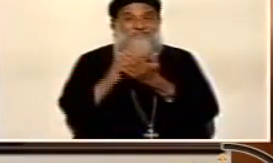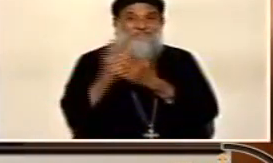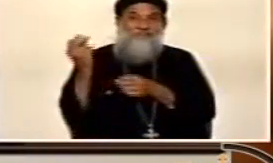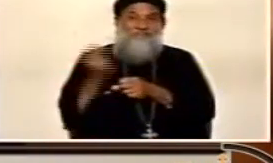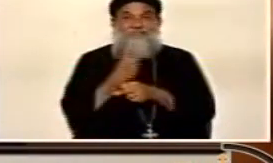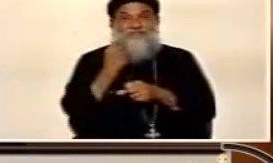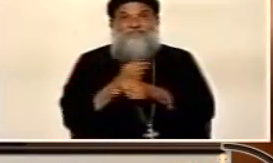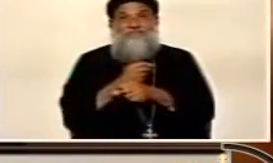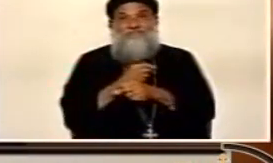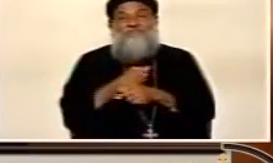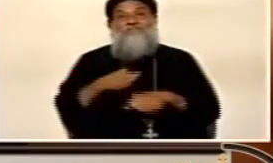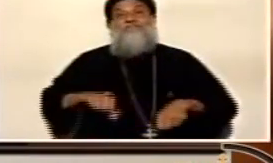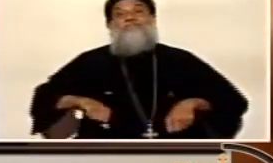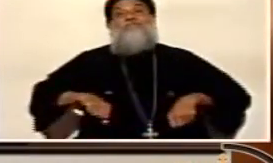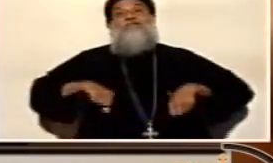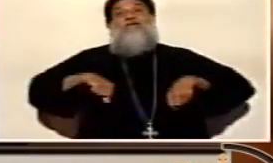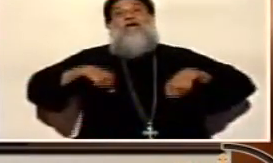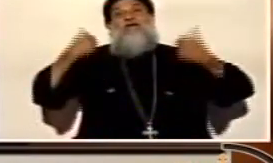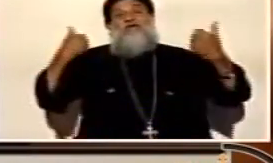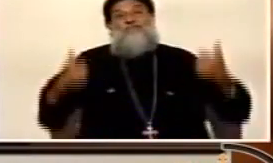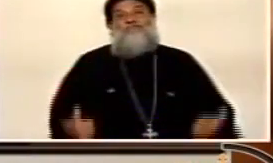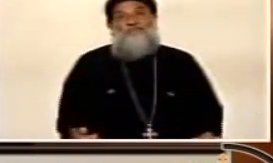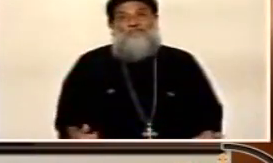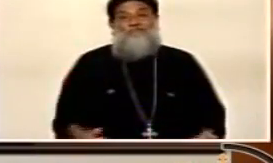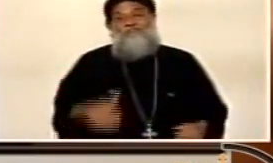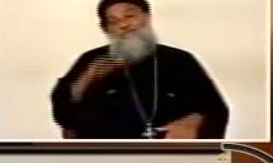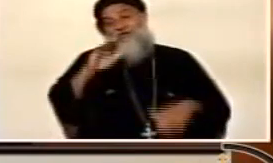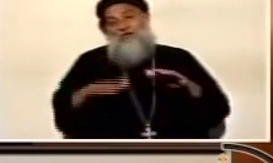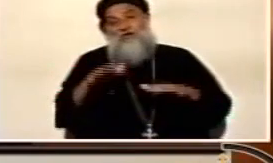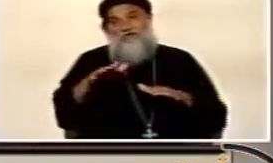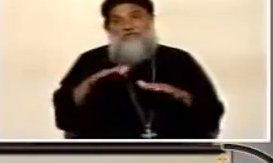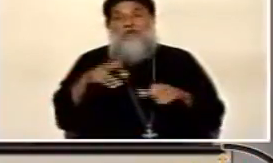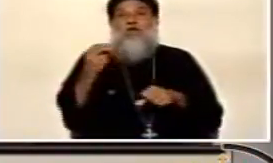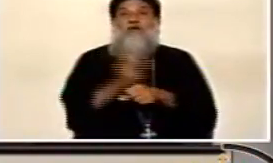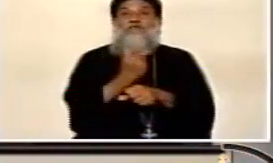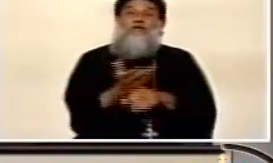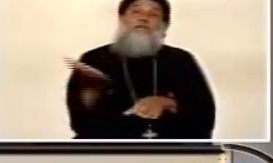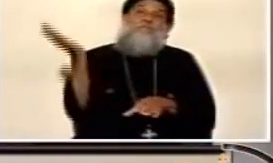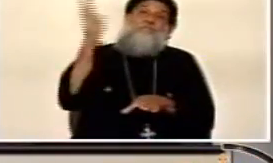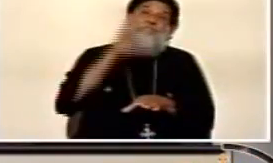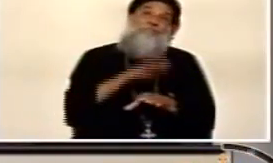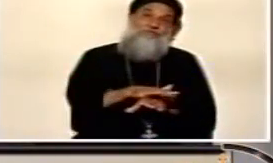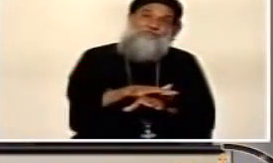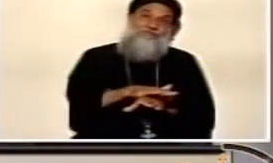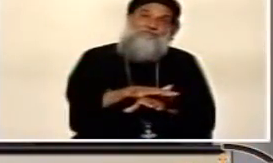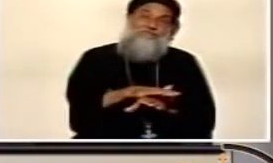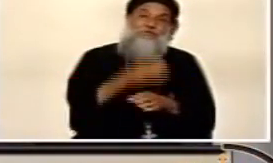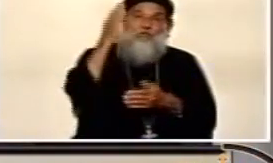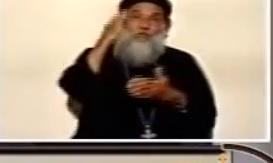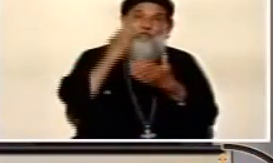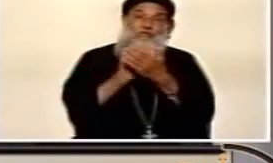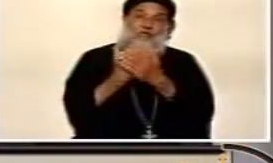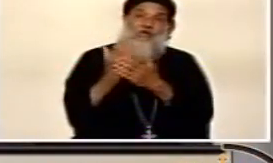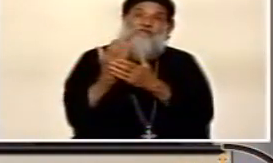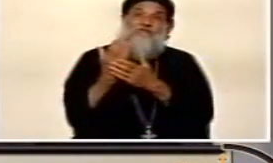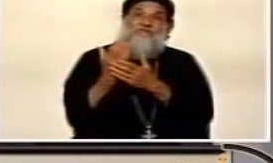الخطية ده هو الحياة، لأن أجرة الخطية موت. فغفران الخطيه يعطي حياه.